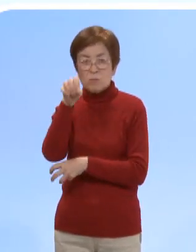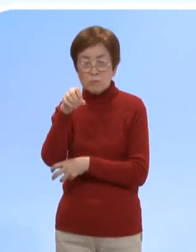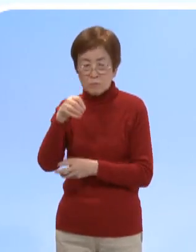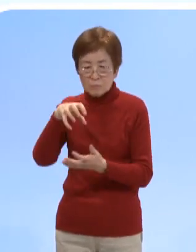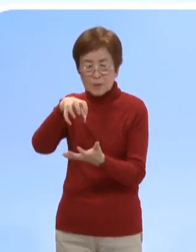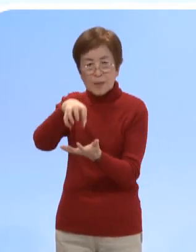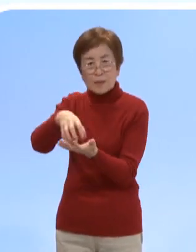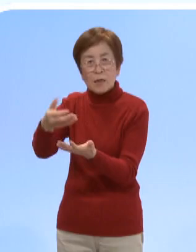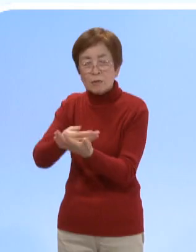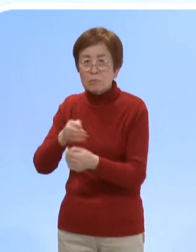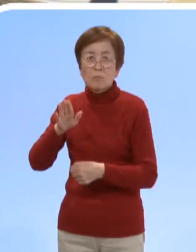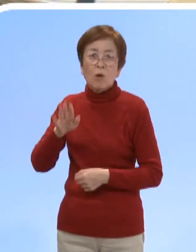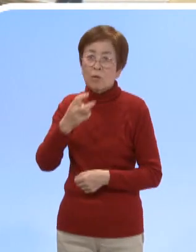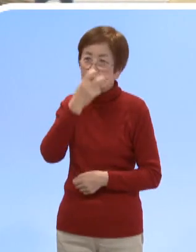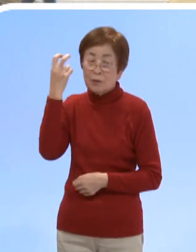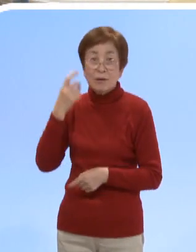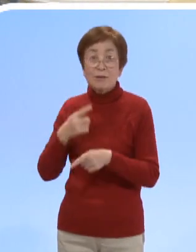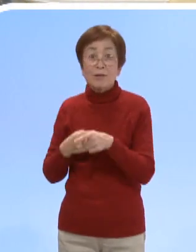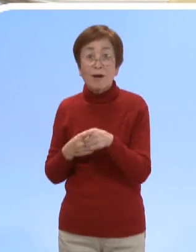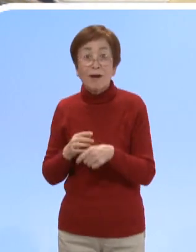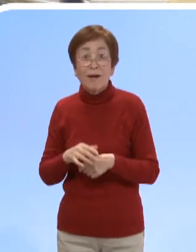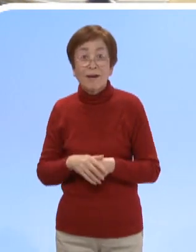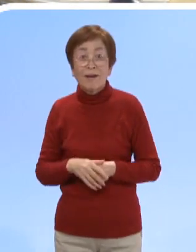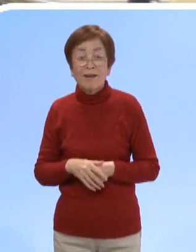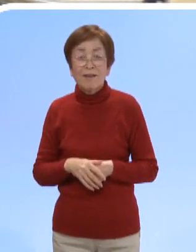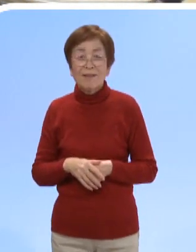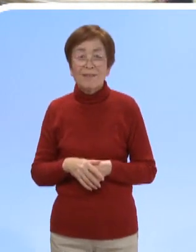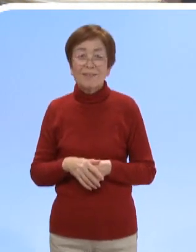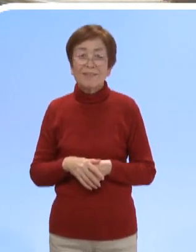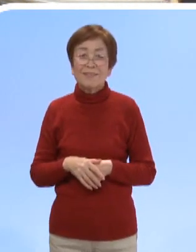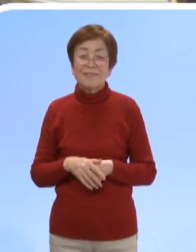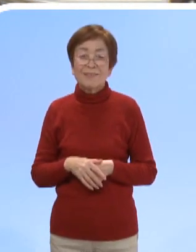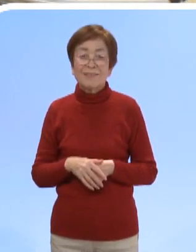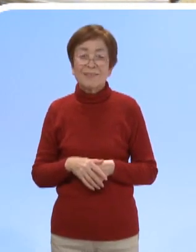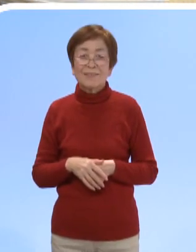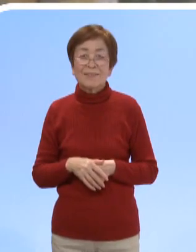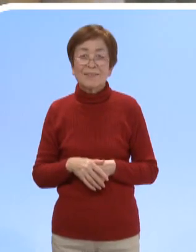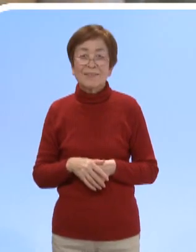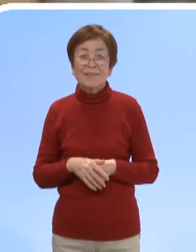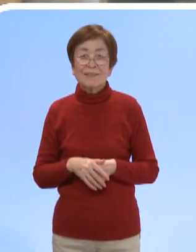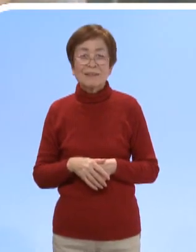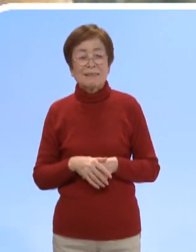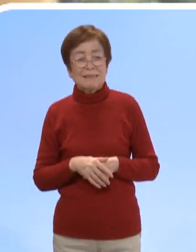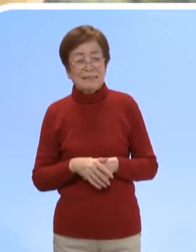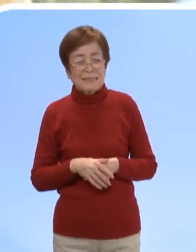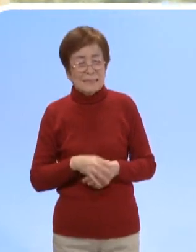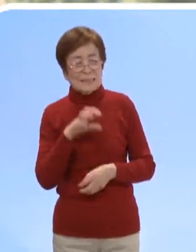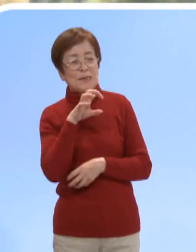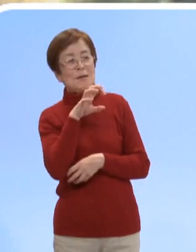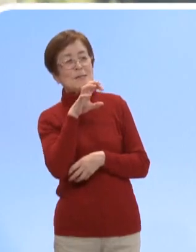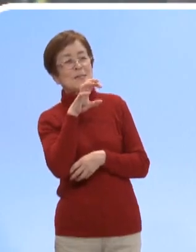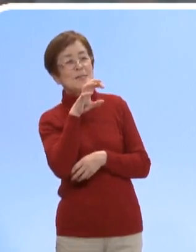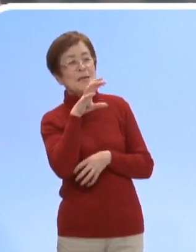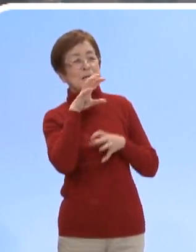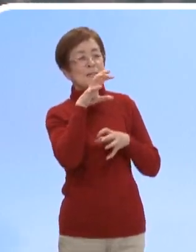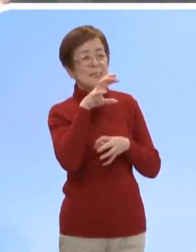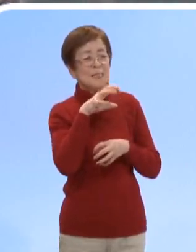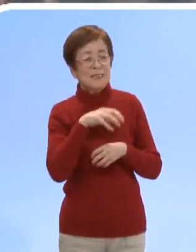んです。 すげえ、なってるこれ、滑り台が。 いや面白 い。ちょっと待ってください